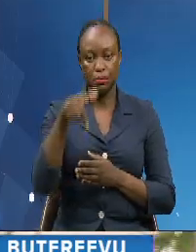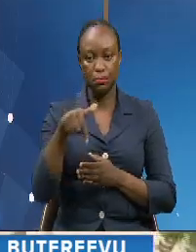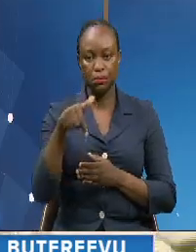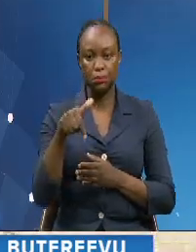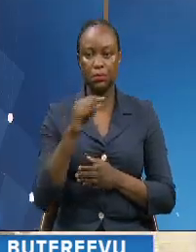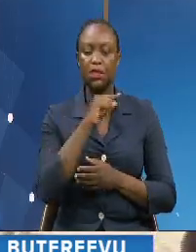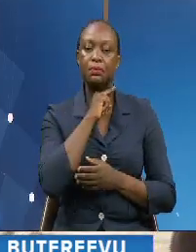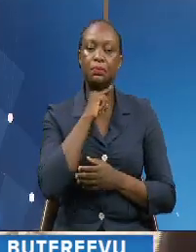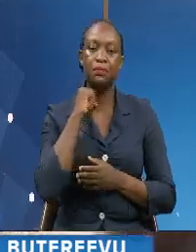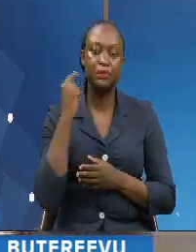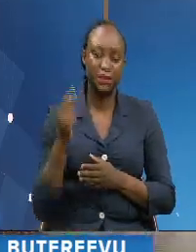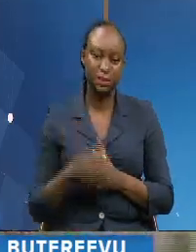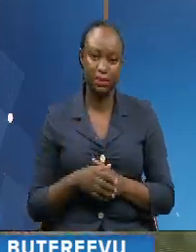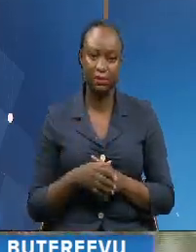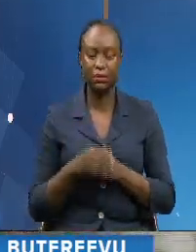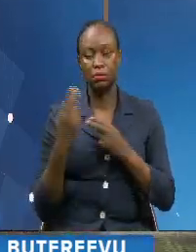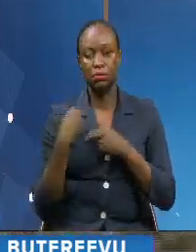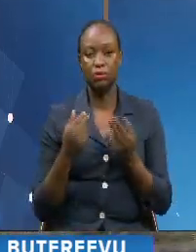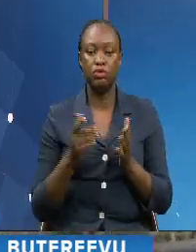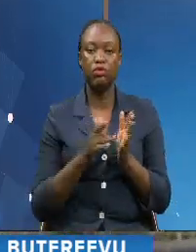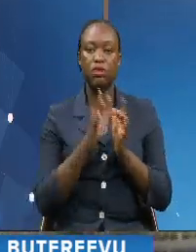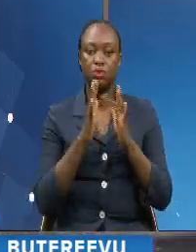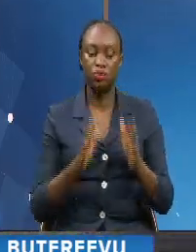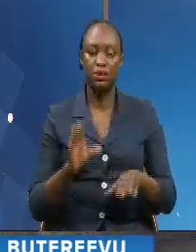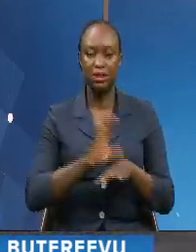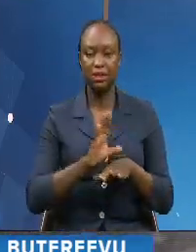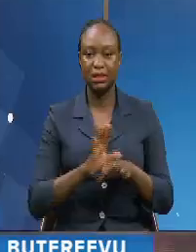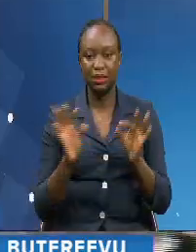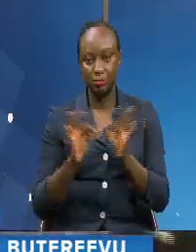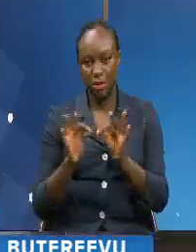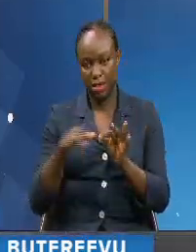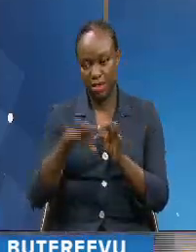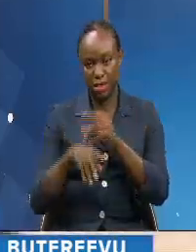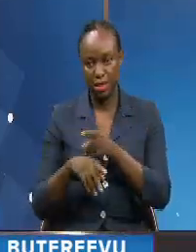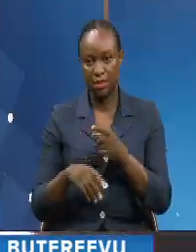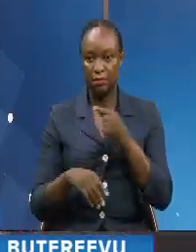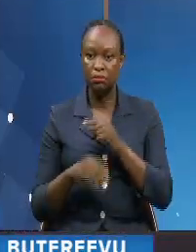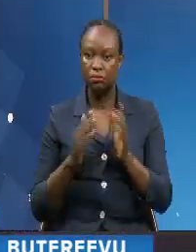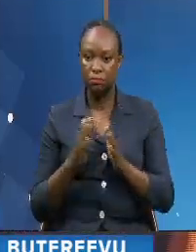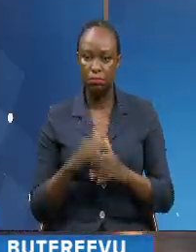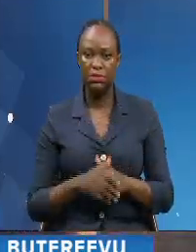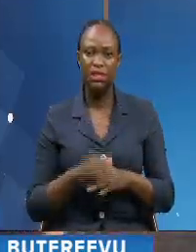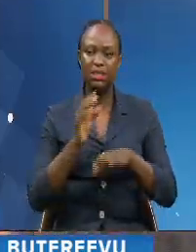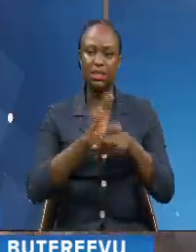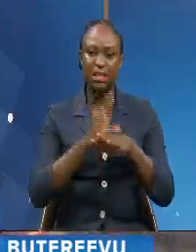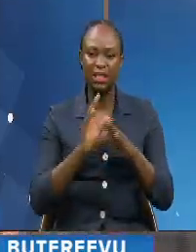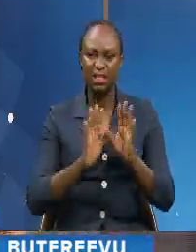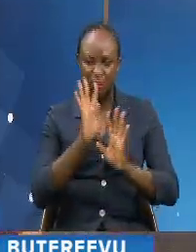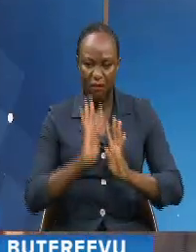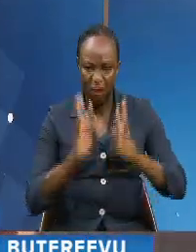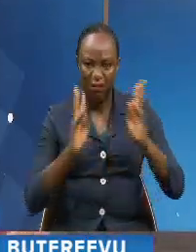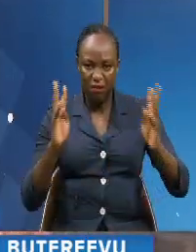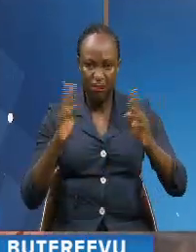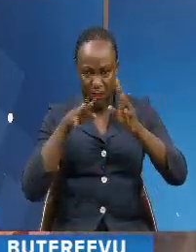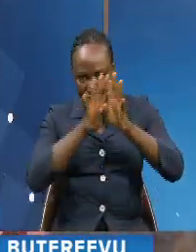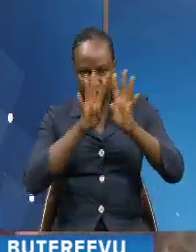Omusumba w'ekkanisa ya Christian Life Church e Bwaise Jackson Ssenyonga yayanjula enteekateeka y'okugoba ekkanisa z'ebiwempe mu bitundu by'eggwanga ebyenjawulo mu